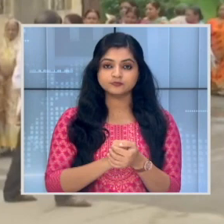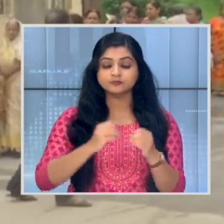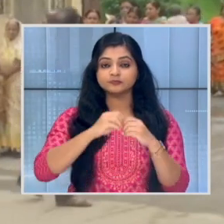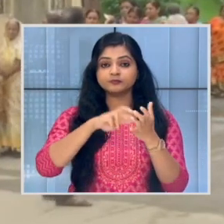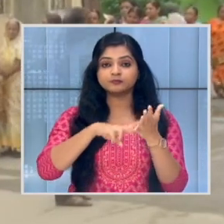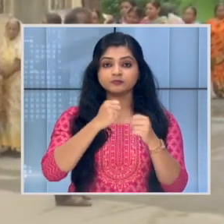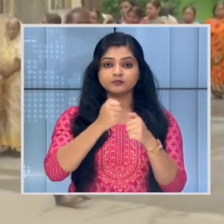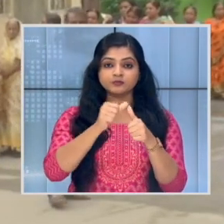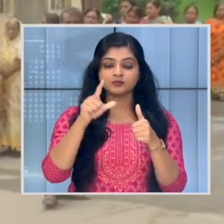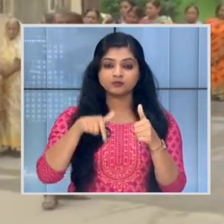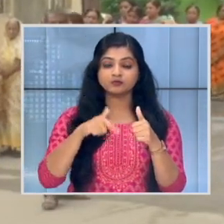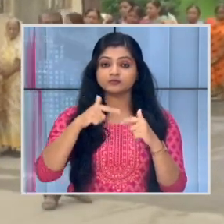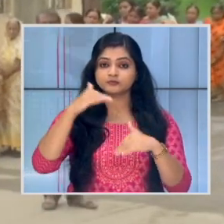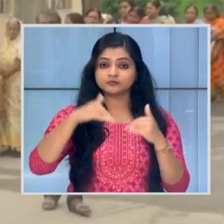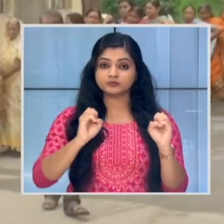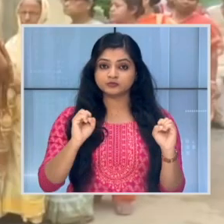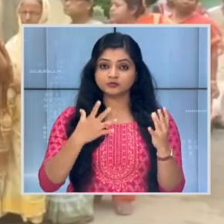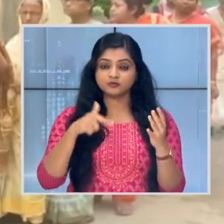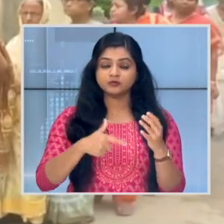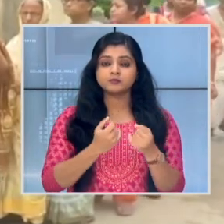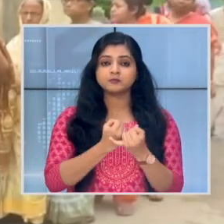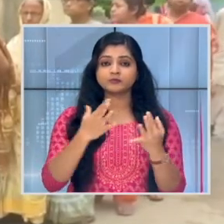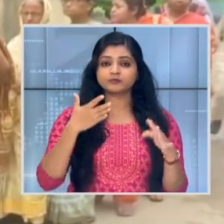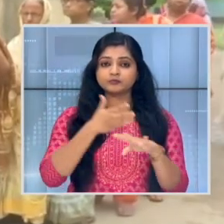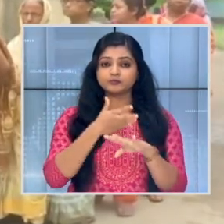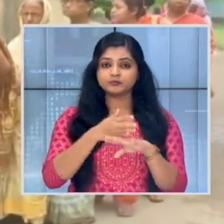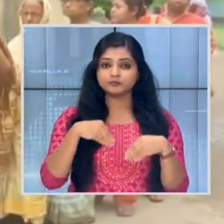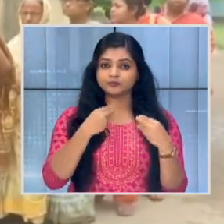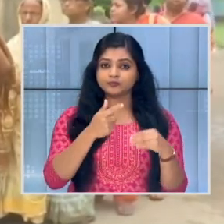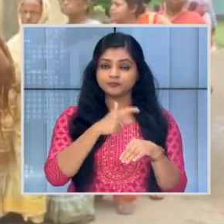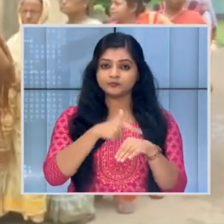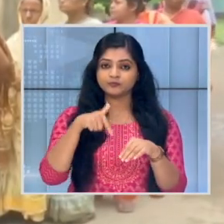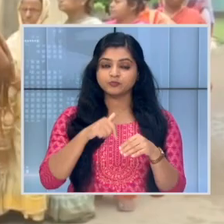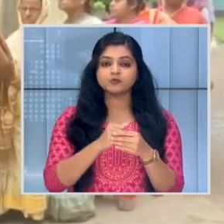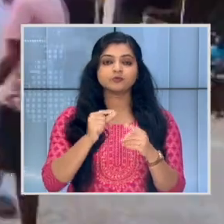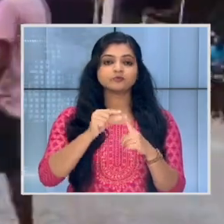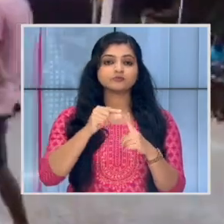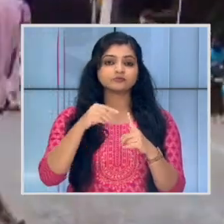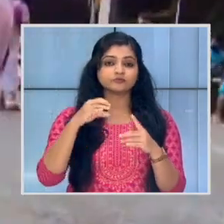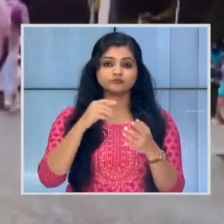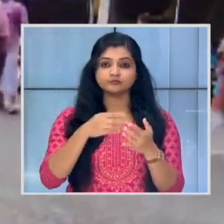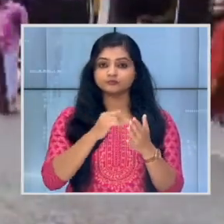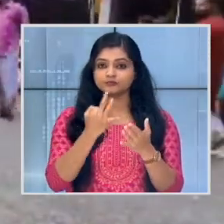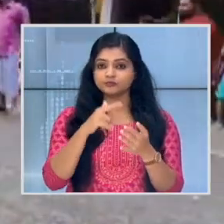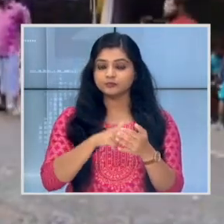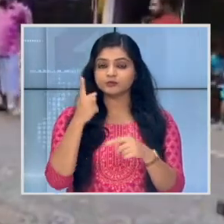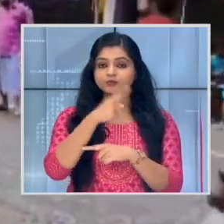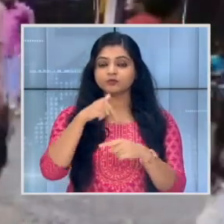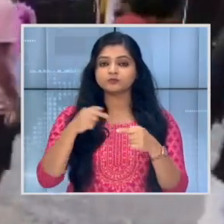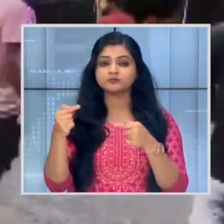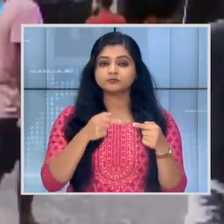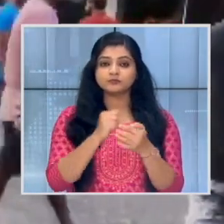പശ്ചിമബംഗാളിൽ തദ്ദേശ തെരഞ്ഞെടുപ്പ് പ്രഖ്യാപിച്ചപ്പോൾ ആരംഭിച്ച വ്യാപക ആക്രമം പോളിംഗ് ദിനത്തിലും തുടരുകയാണ്. പലയിടത്തും പ്രവർത്തകർ